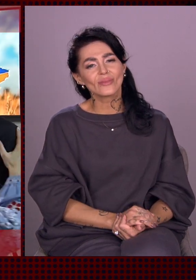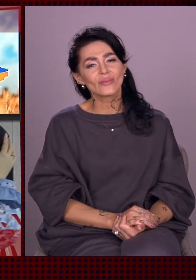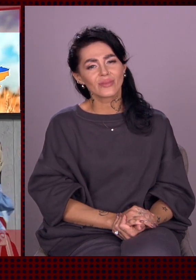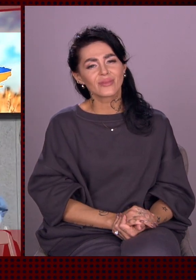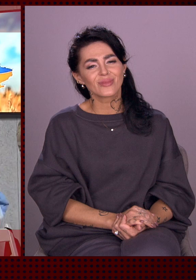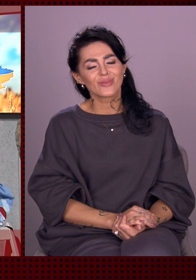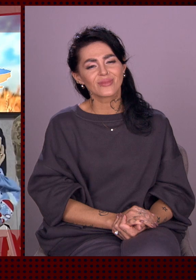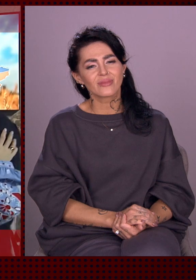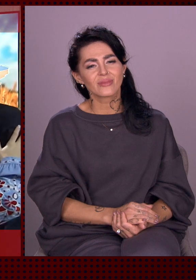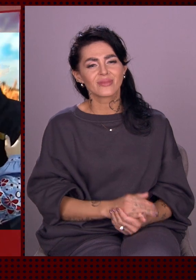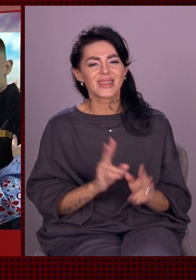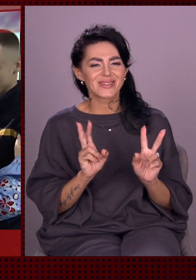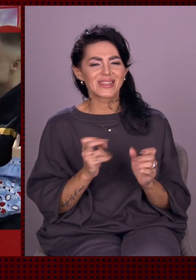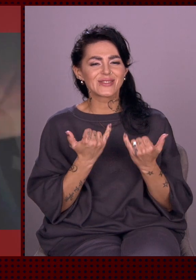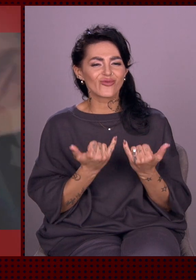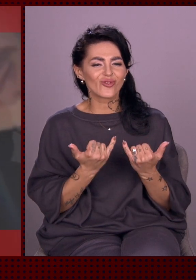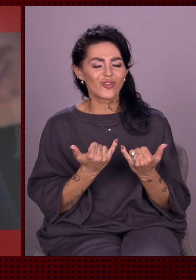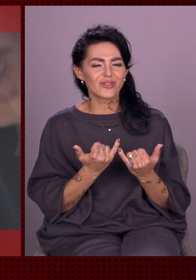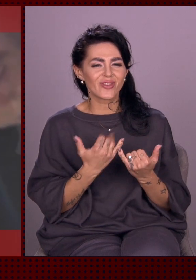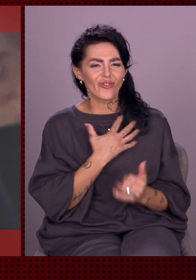Сьогодні ваш день, друзі.